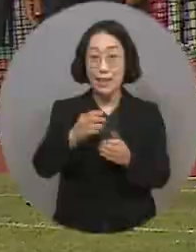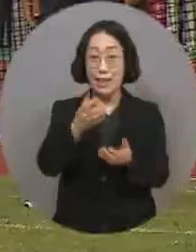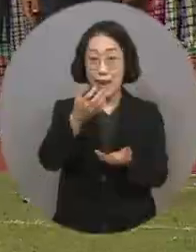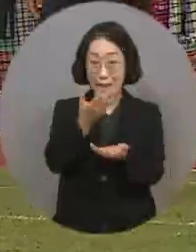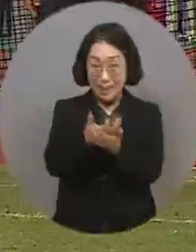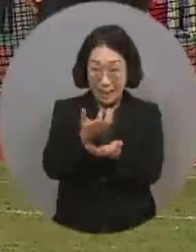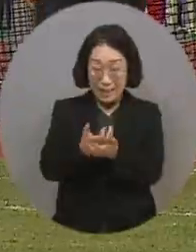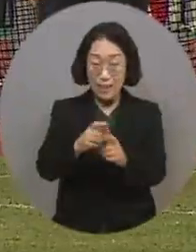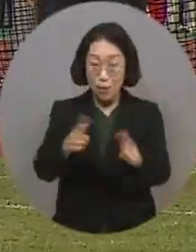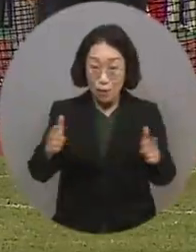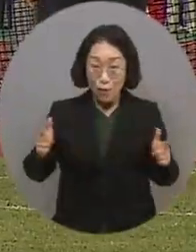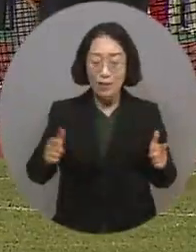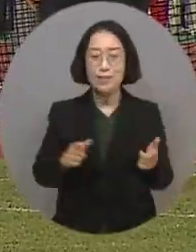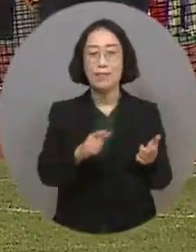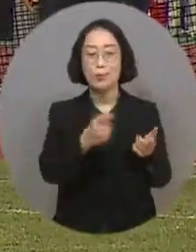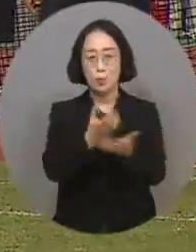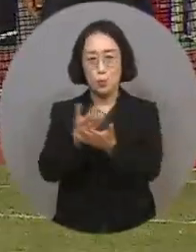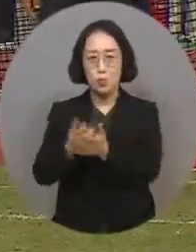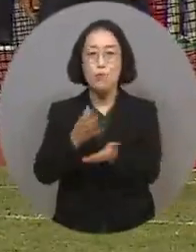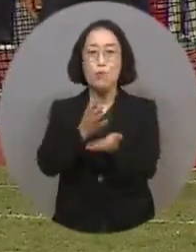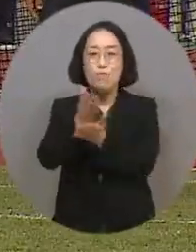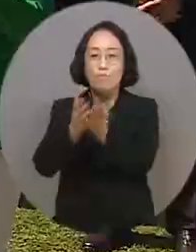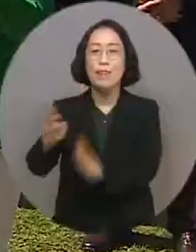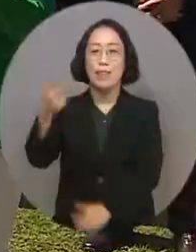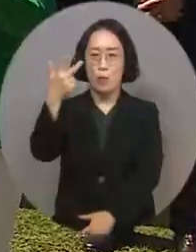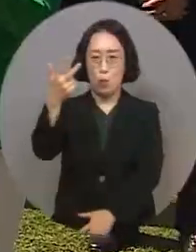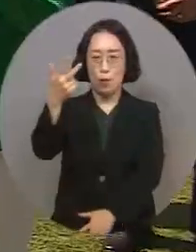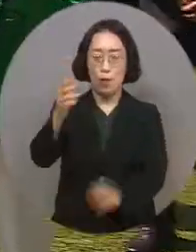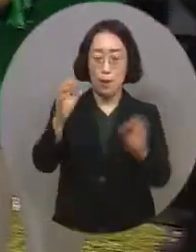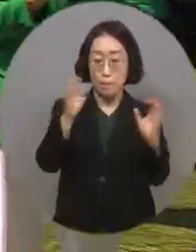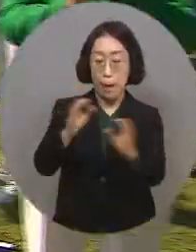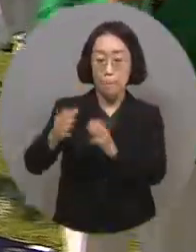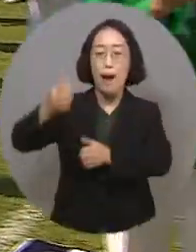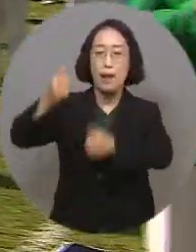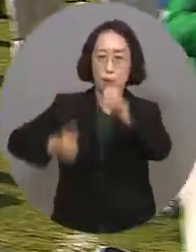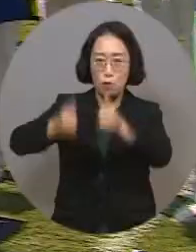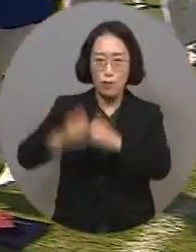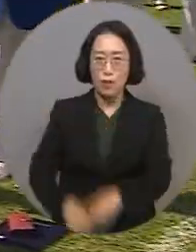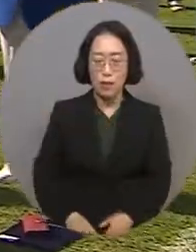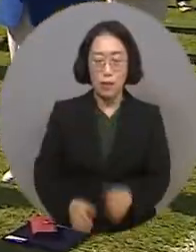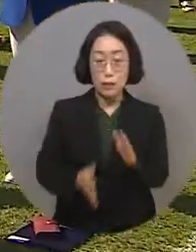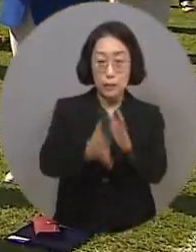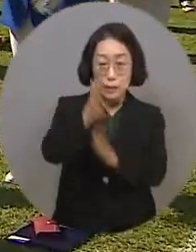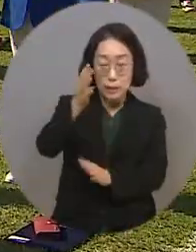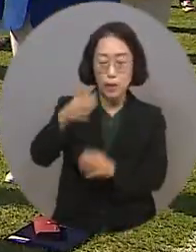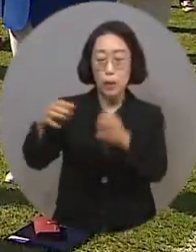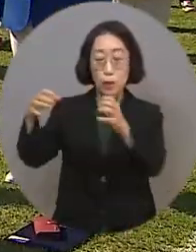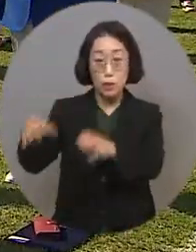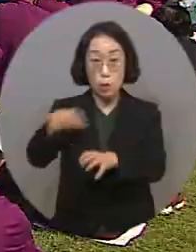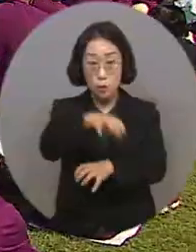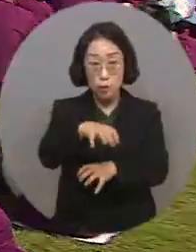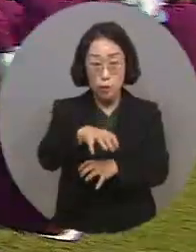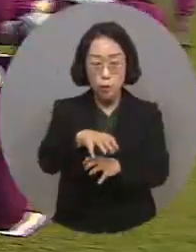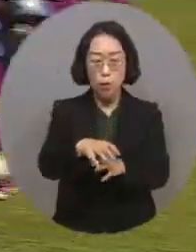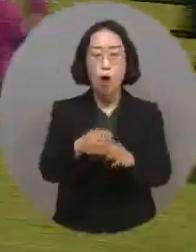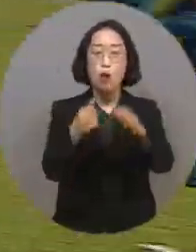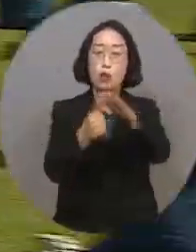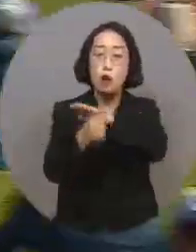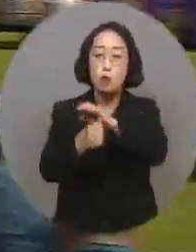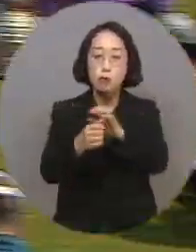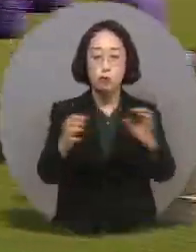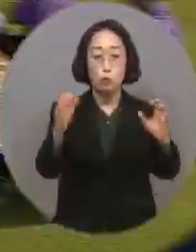열띤 경쟁이 벌어졌습니다. 이번 대축제 참가자들은 시도 연합회별로 엄선된 선수들로